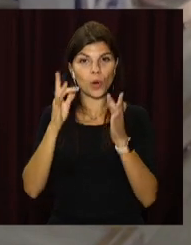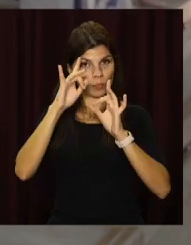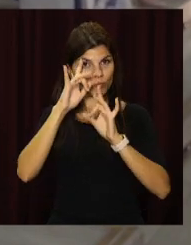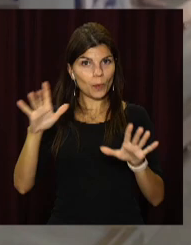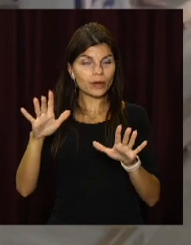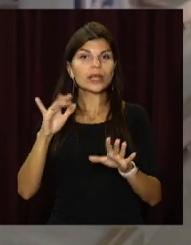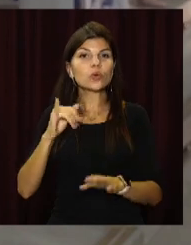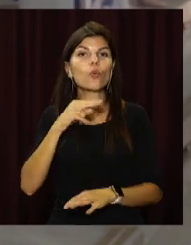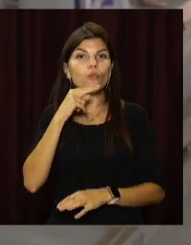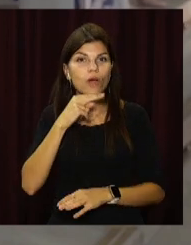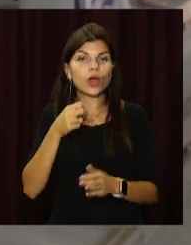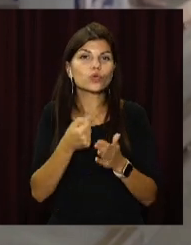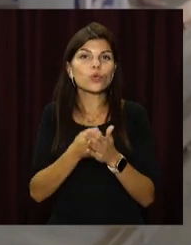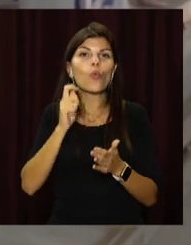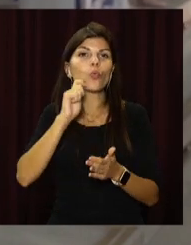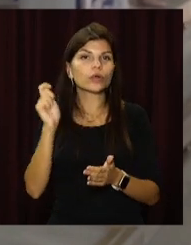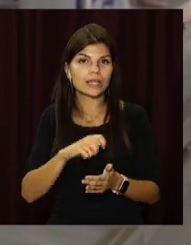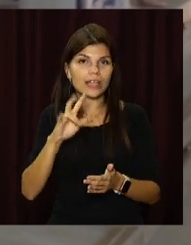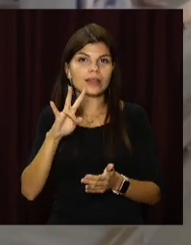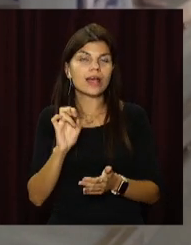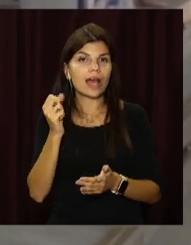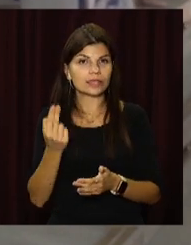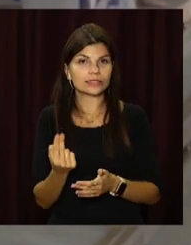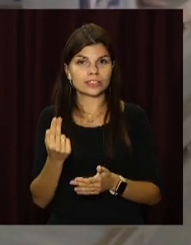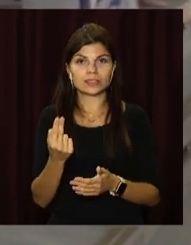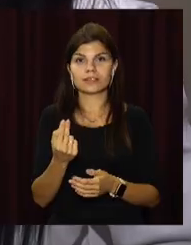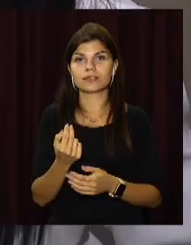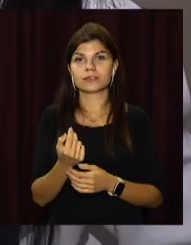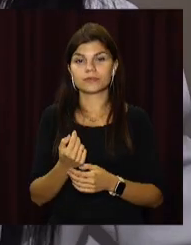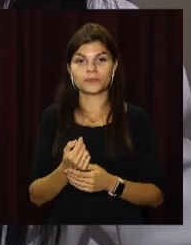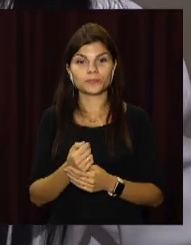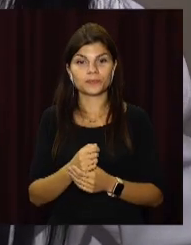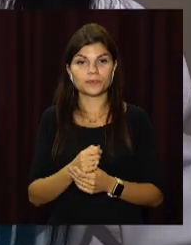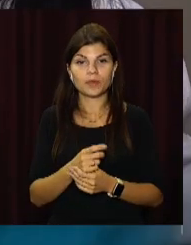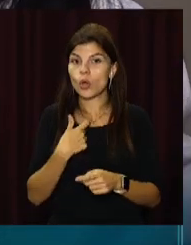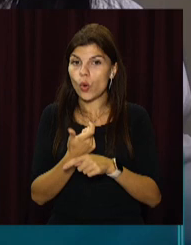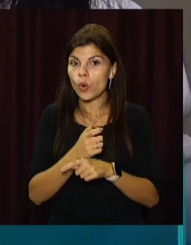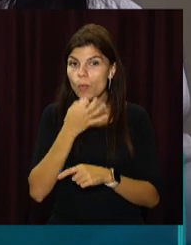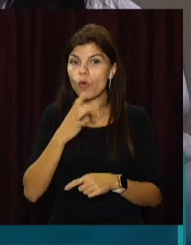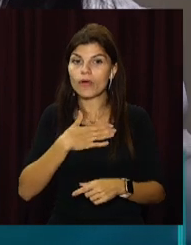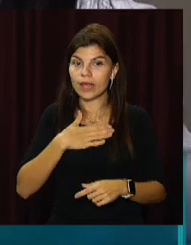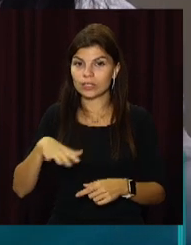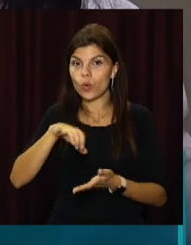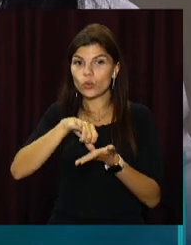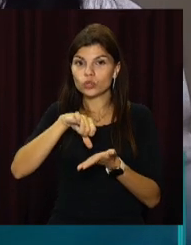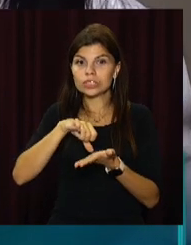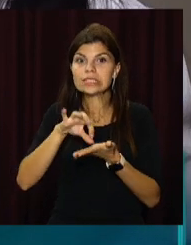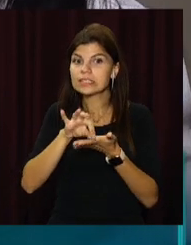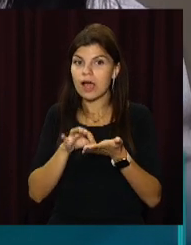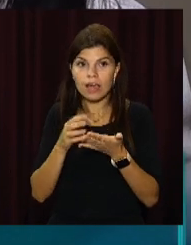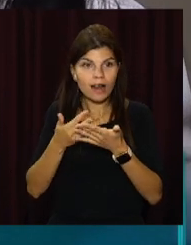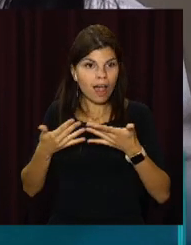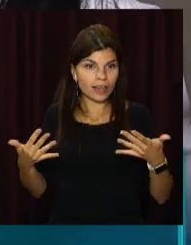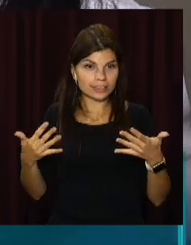популярність та увагу до українського національного етностилю. Мені дуже подобається, що в нашому проєкті участвують з різних